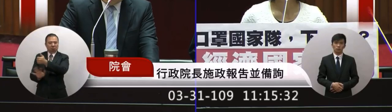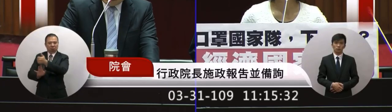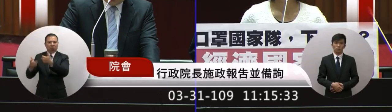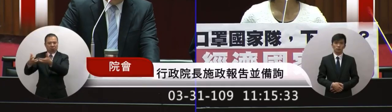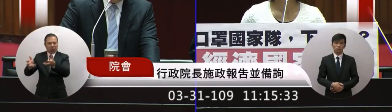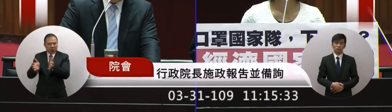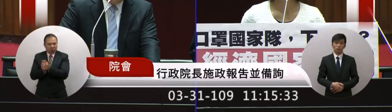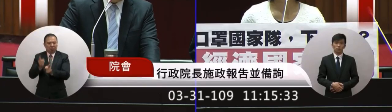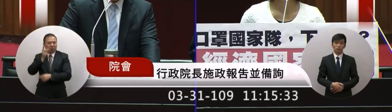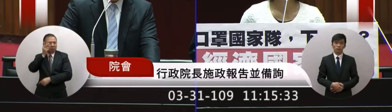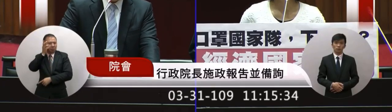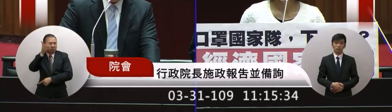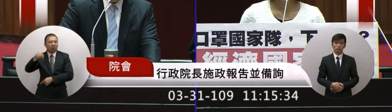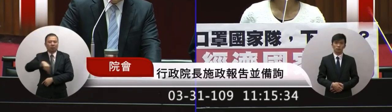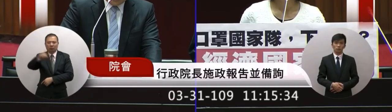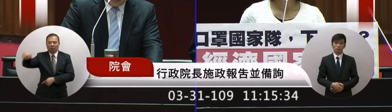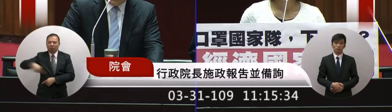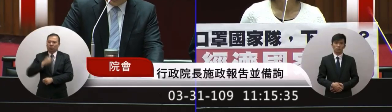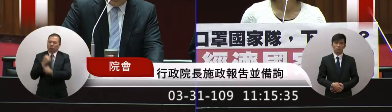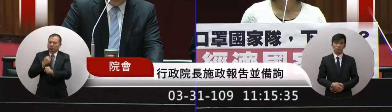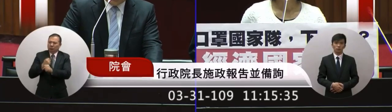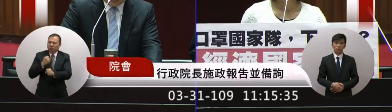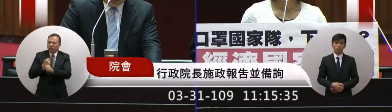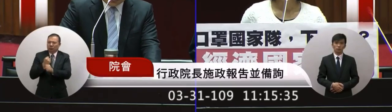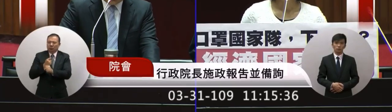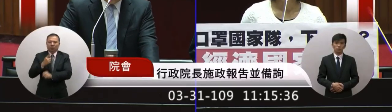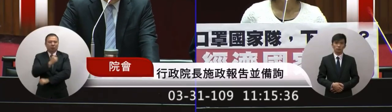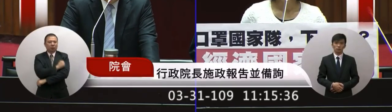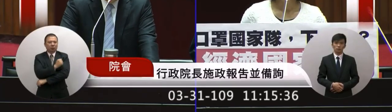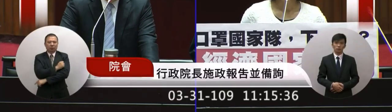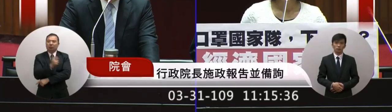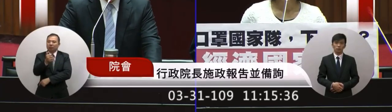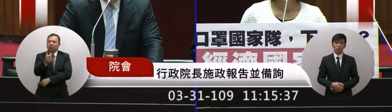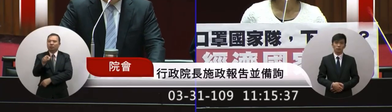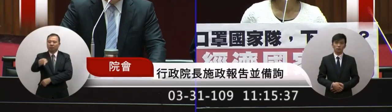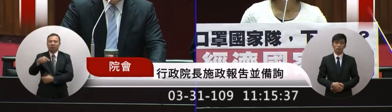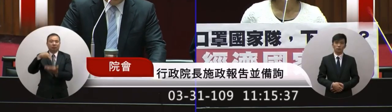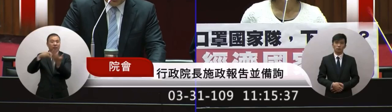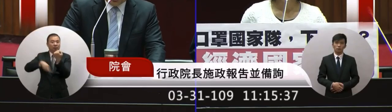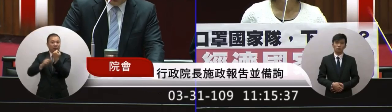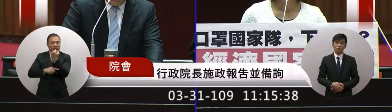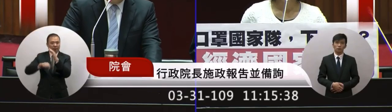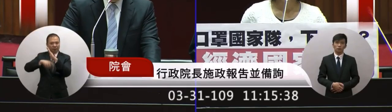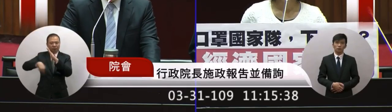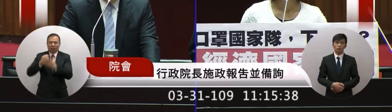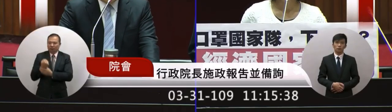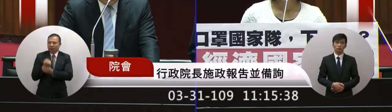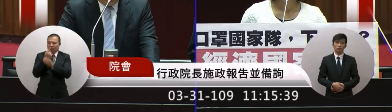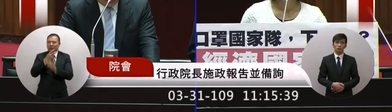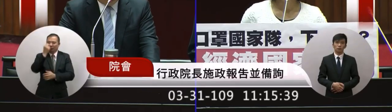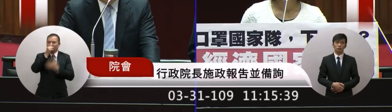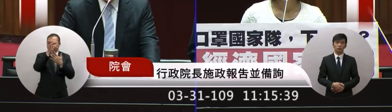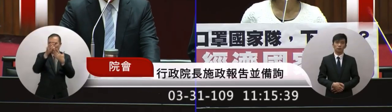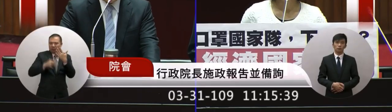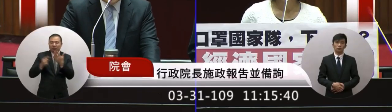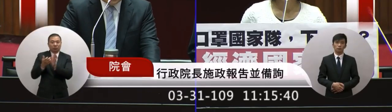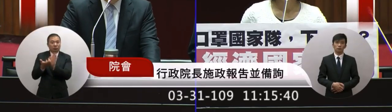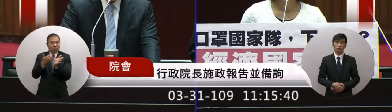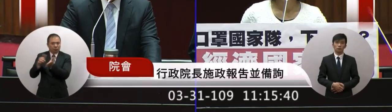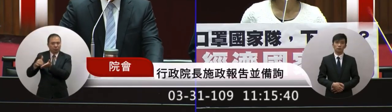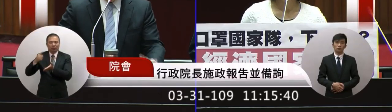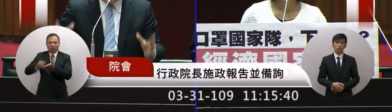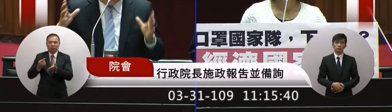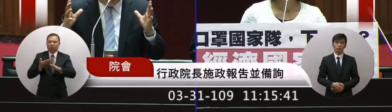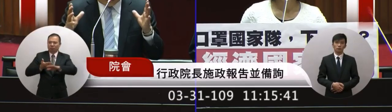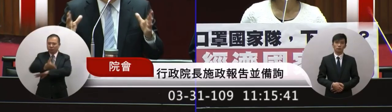来，整个团队非常辛苦，也感谢贵院的支持，通过特别条例、特别预算，也感谢国人同胞的信